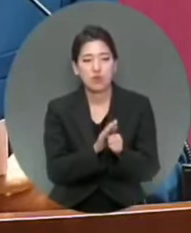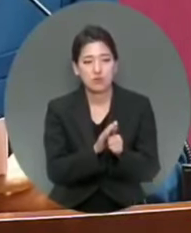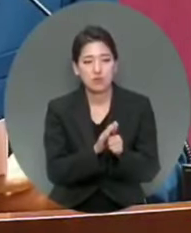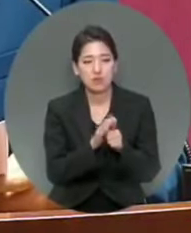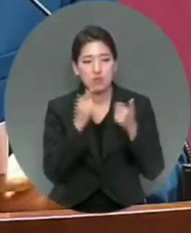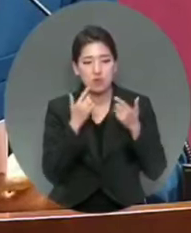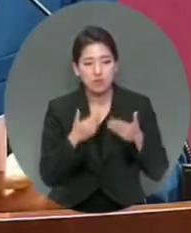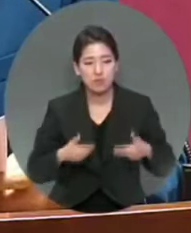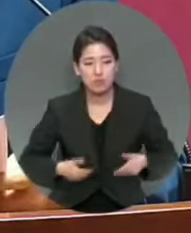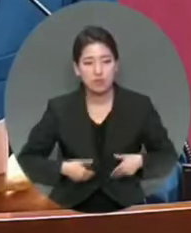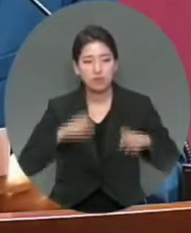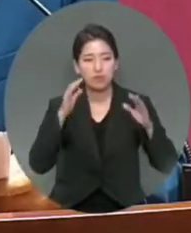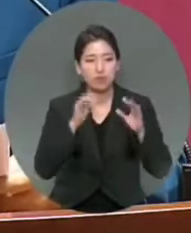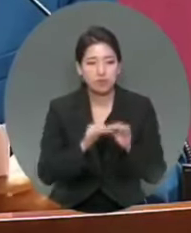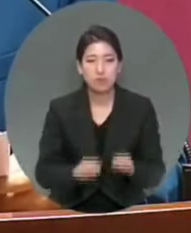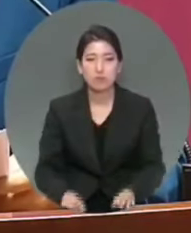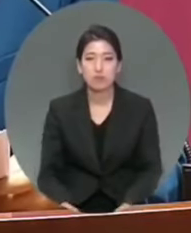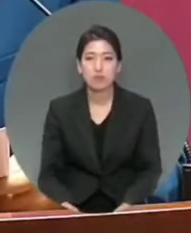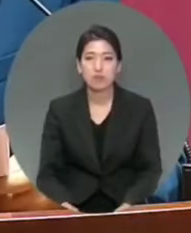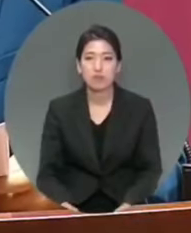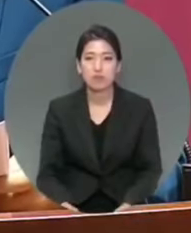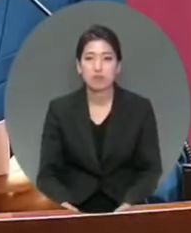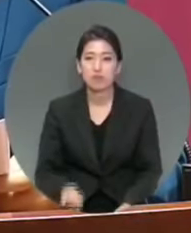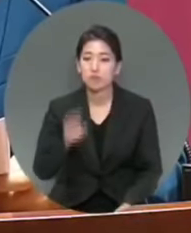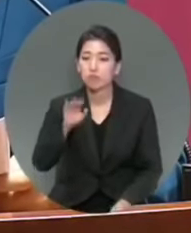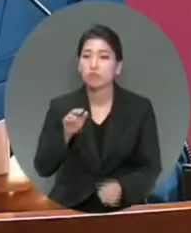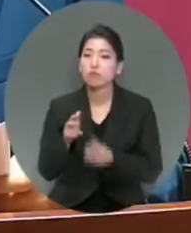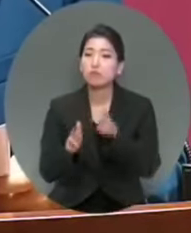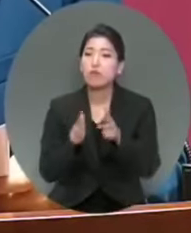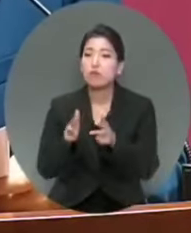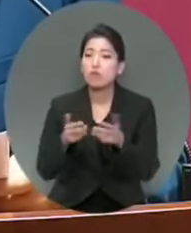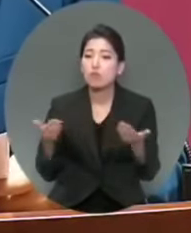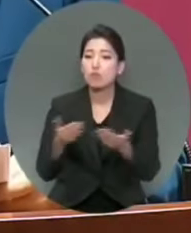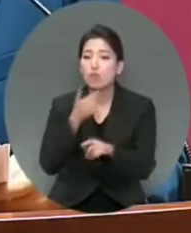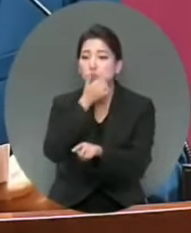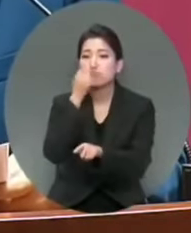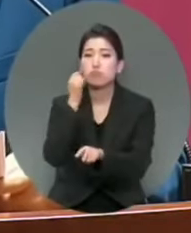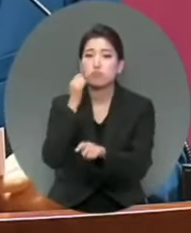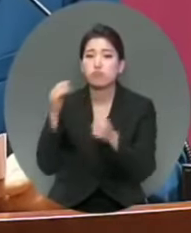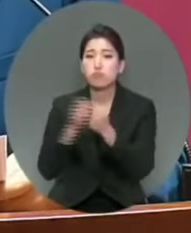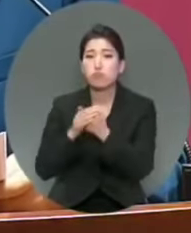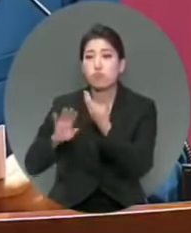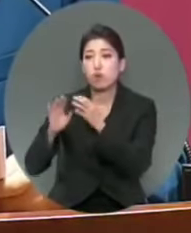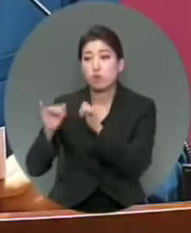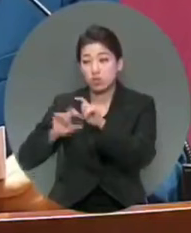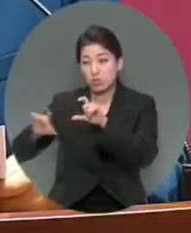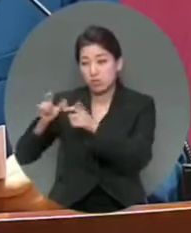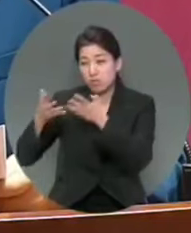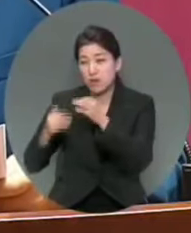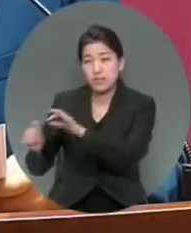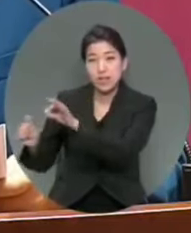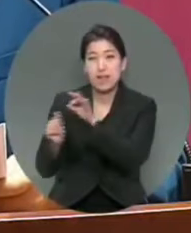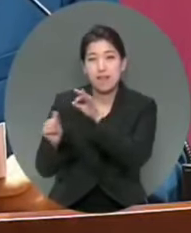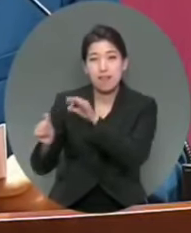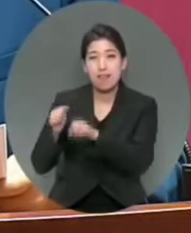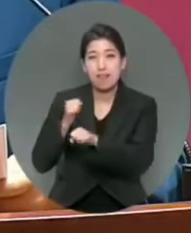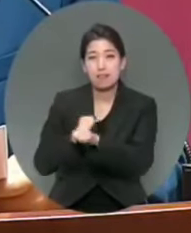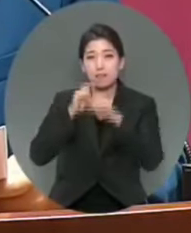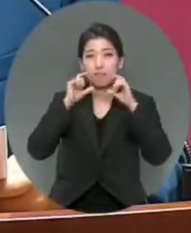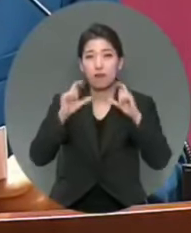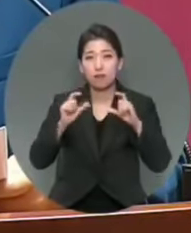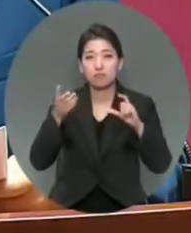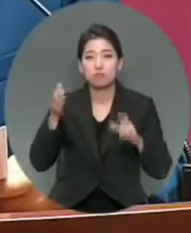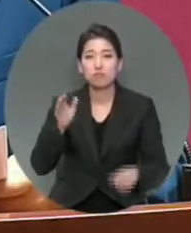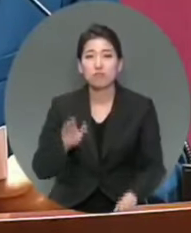데서는 공감을 하고 네, 산업 인력 그 산업 현장의 인력 부족을 이유로 외국 인력을 더 많이 도입하겠다고 하시면서 네. 20년간의